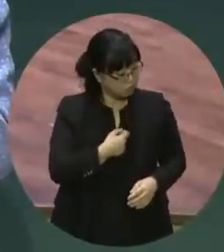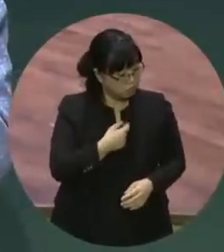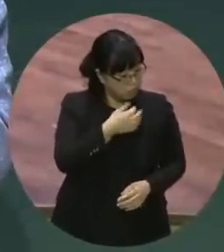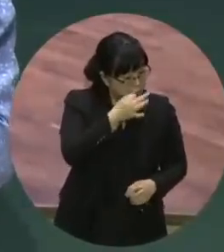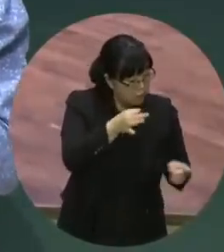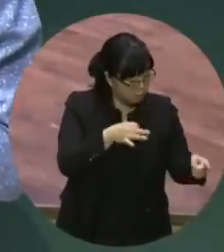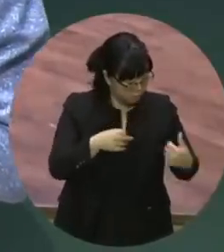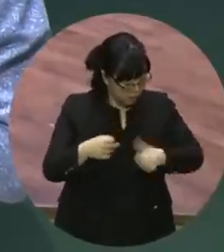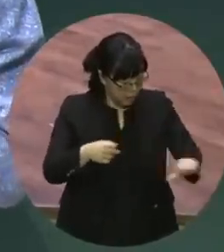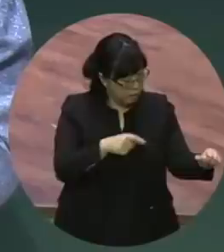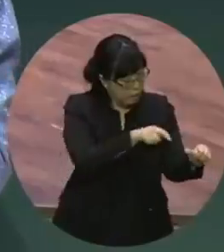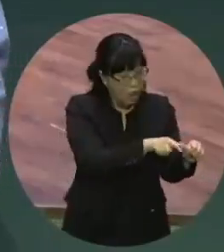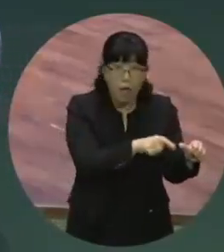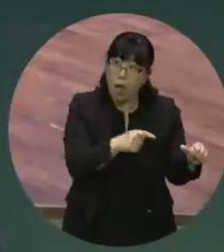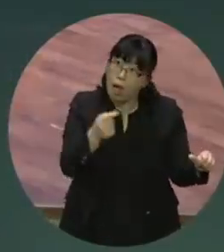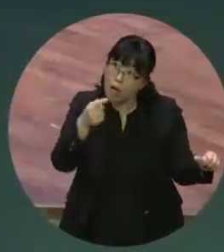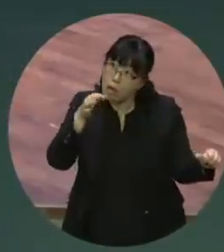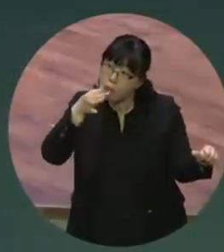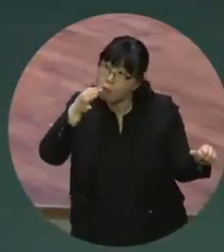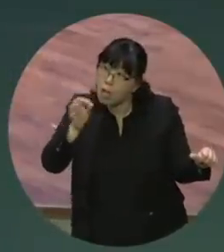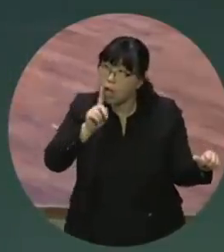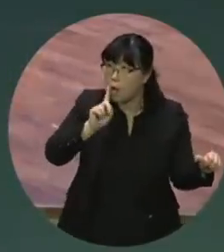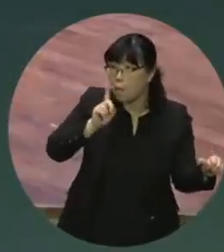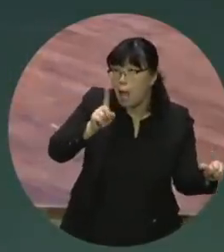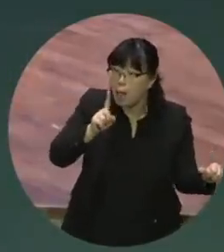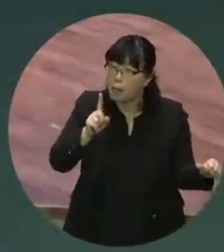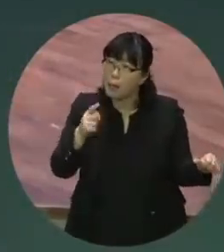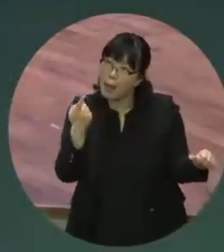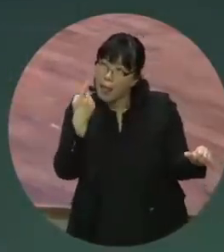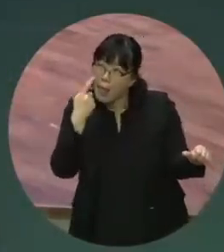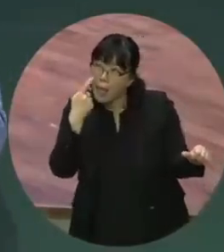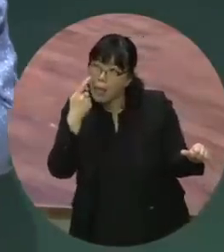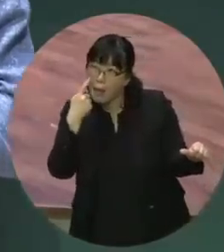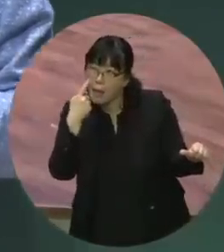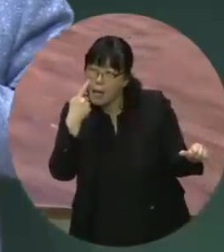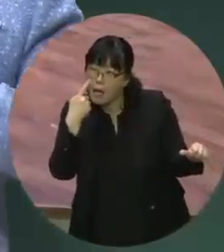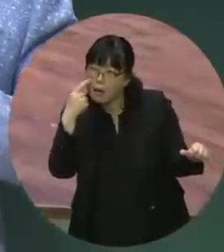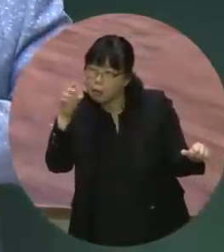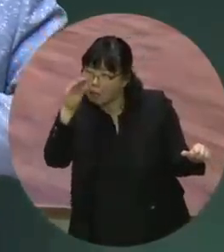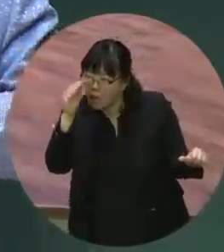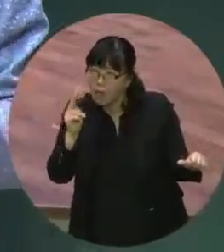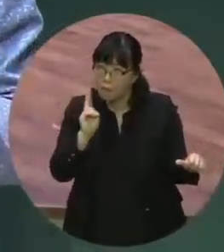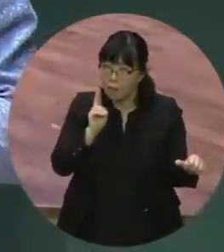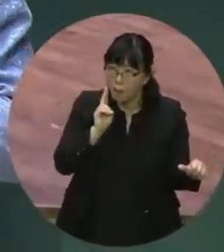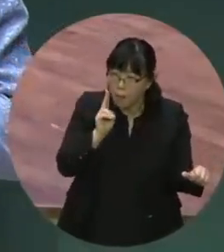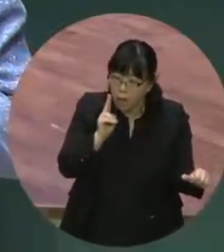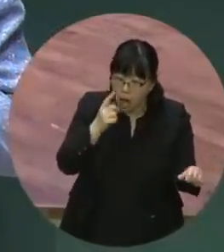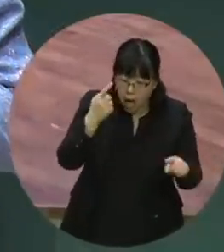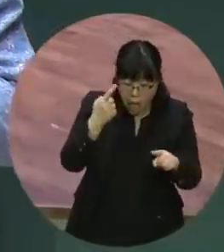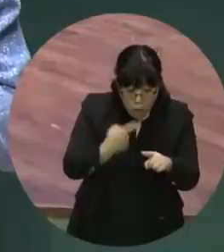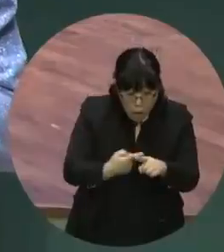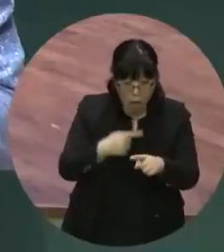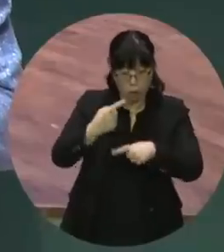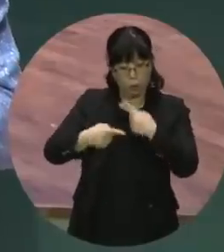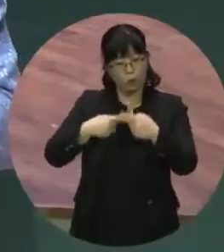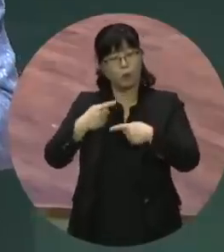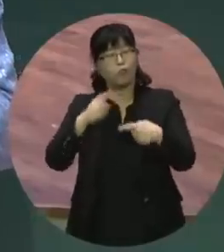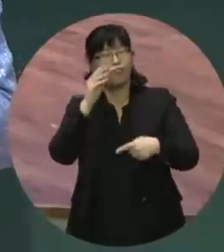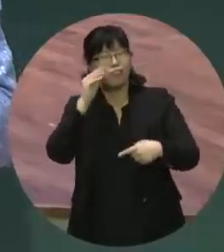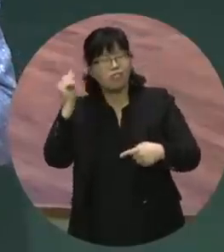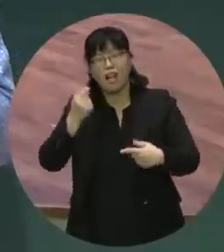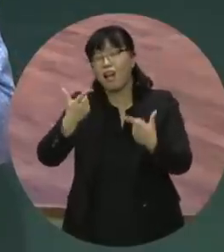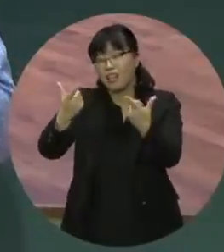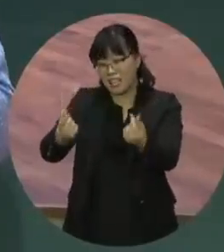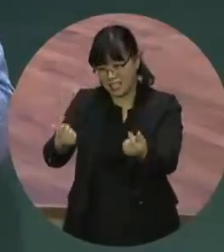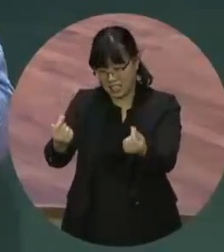따라쟁이. 여러분 예수 그리스도의 따라쟁이 되시기 바랍니다. 교회가 하라는 대로 하면 돼요. 그냥 그 어린아이가